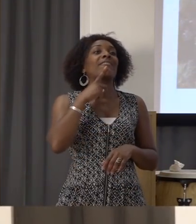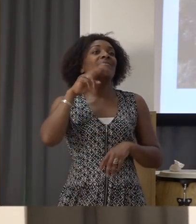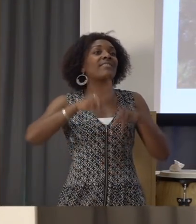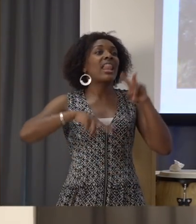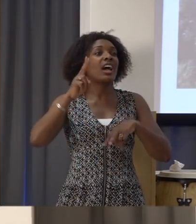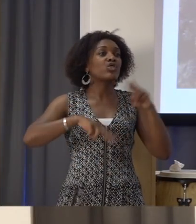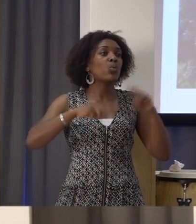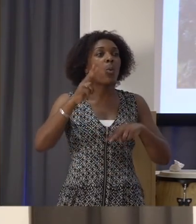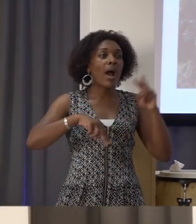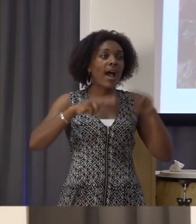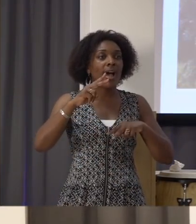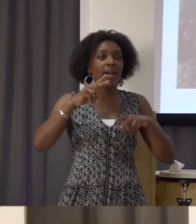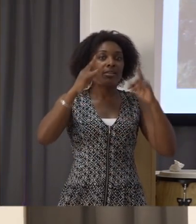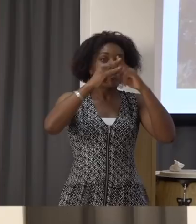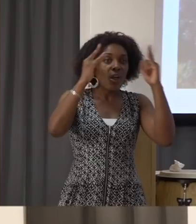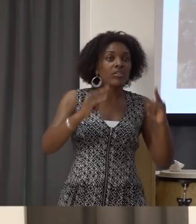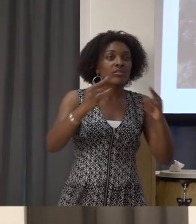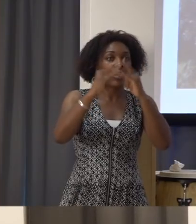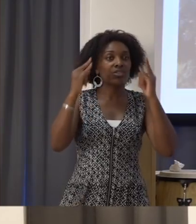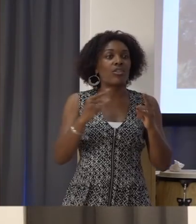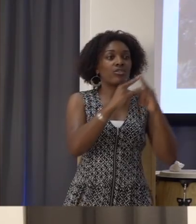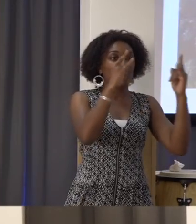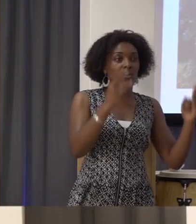Villageois de tente.